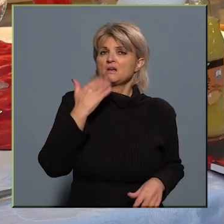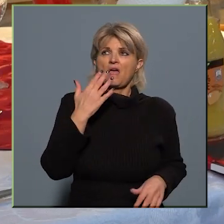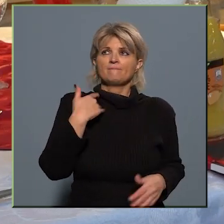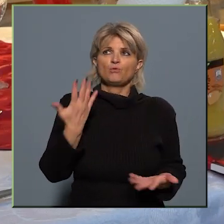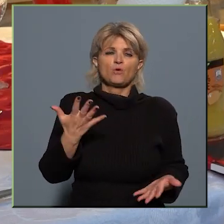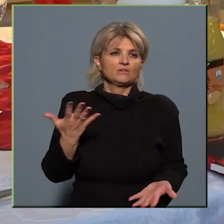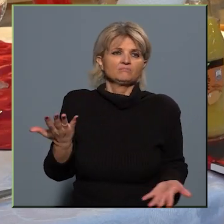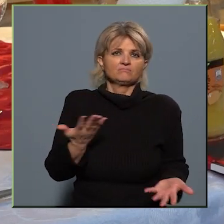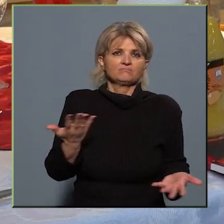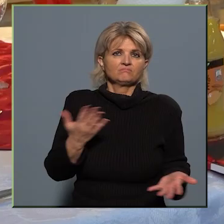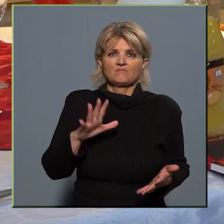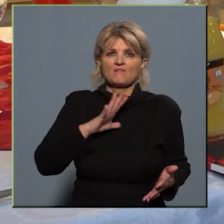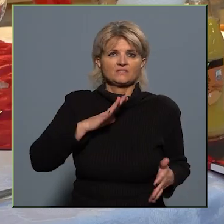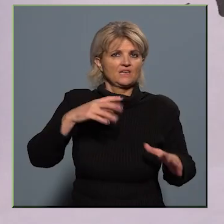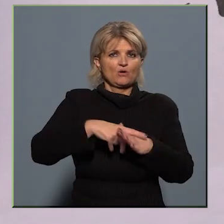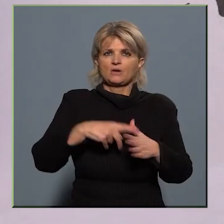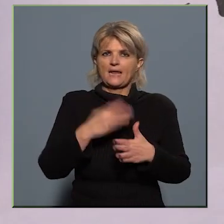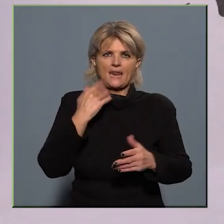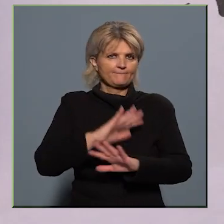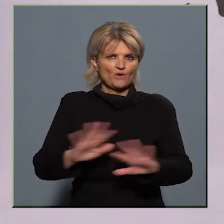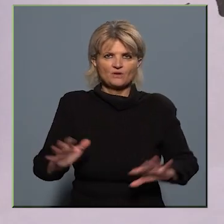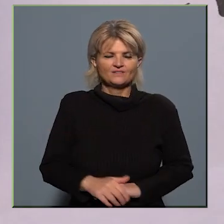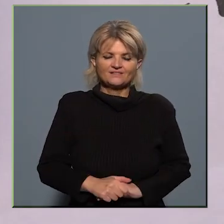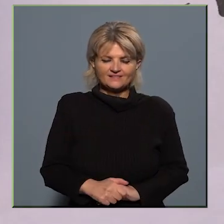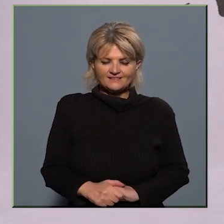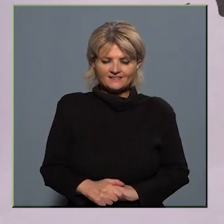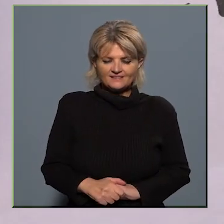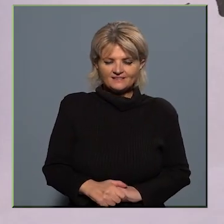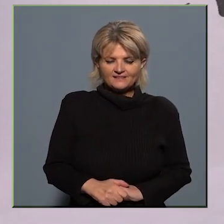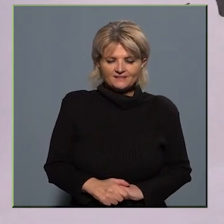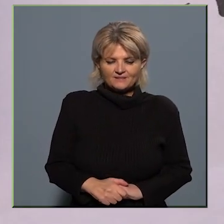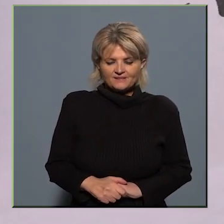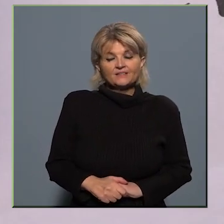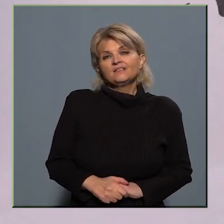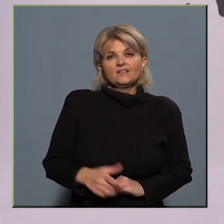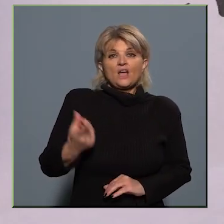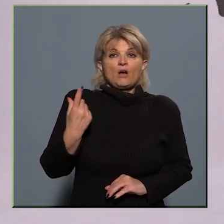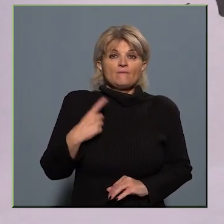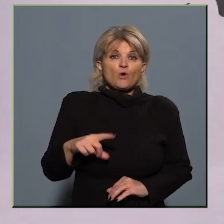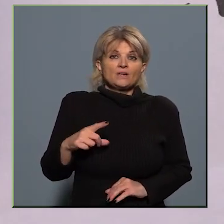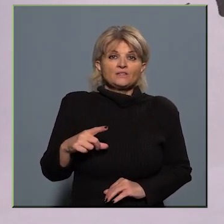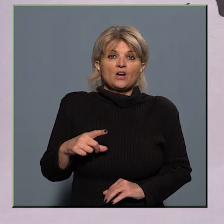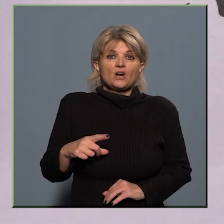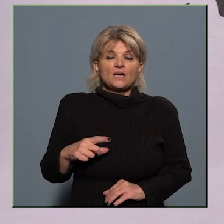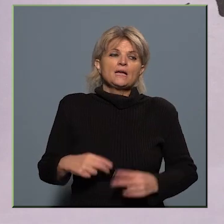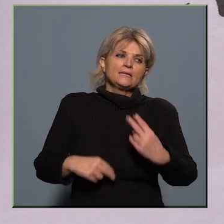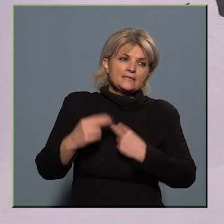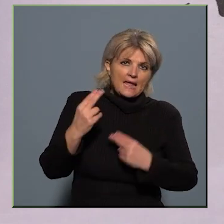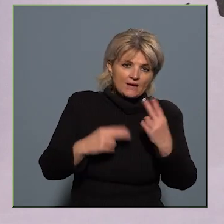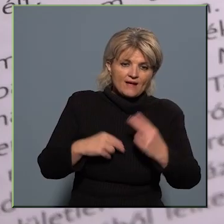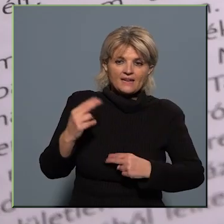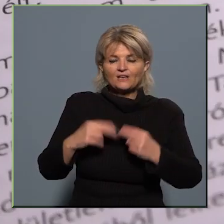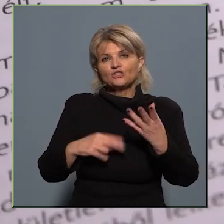nem volt akadály. Nem teljes, mert azért voltak nevelés, meg